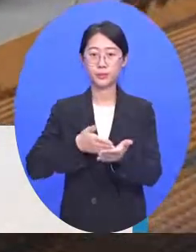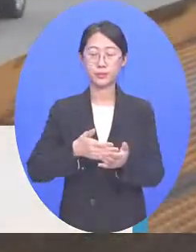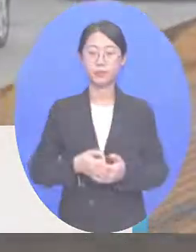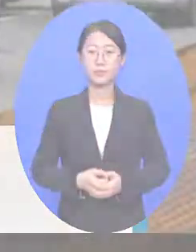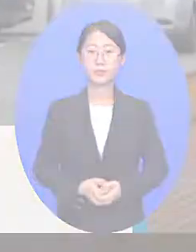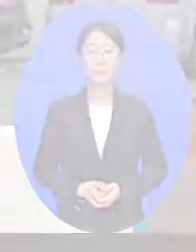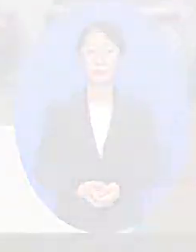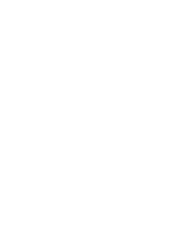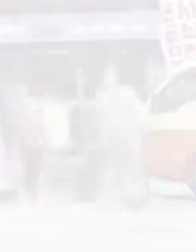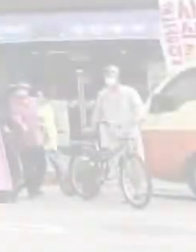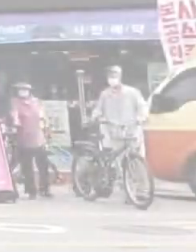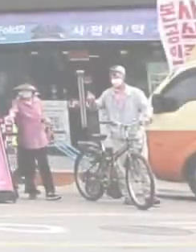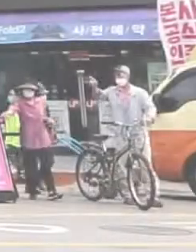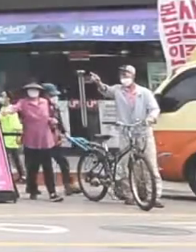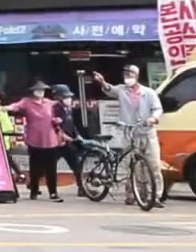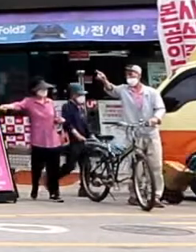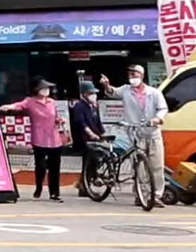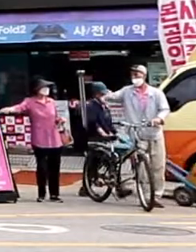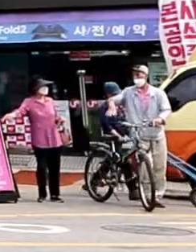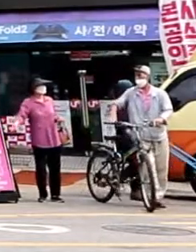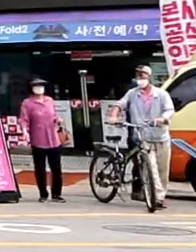뉴스였습니다.